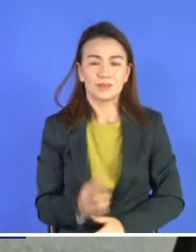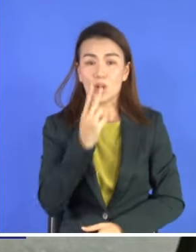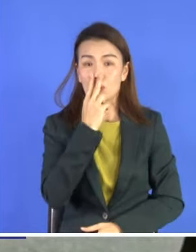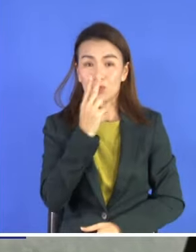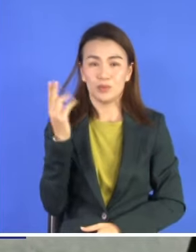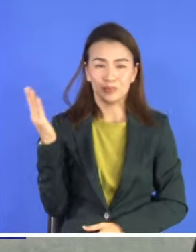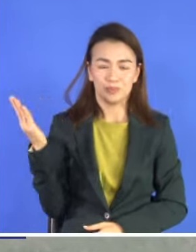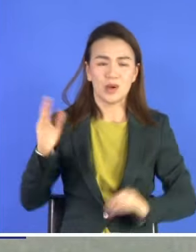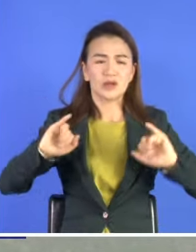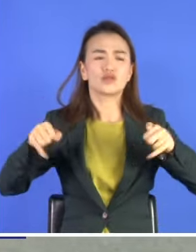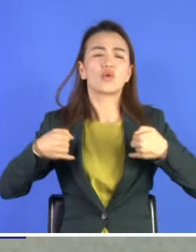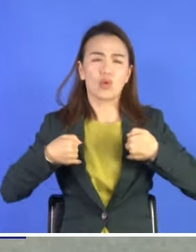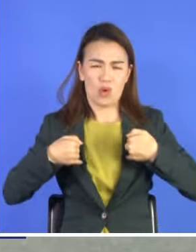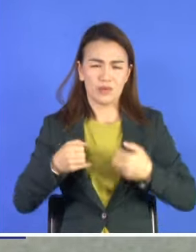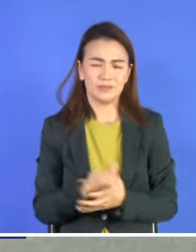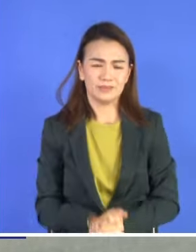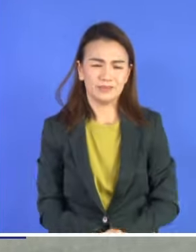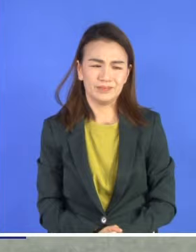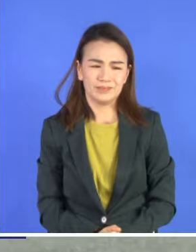บุญเนียมเจ้าของแมวเจ้า